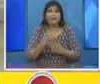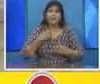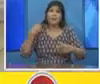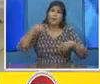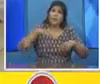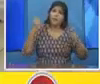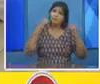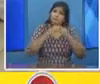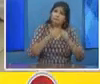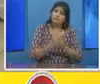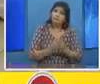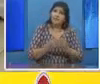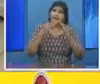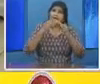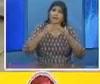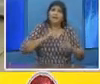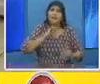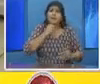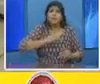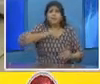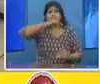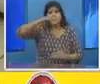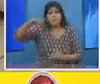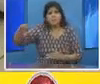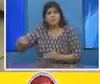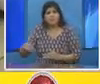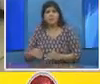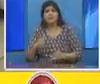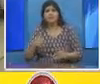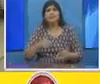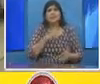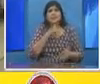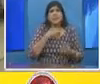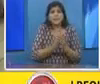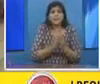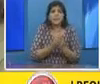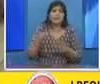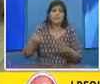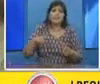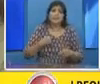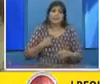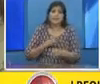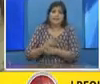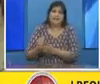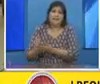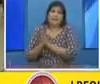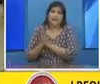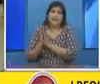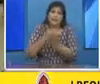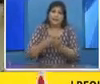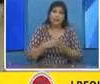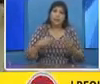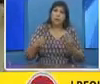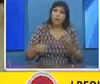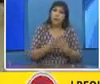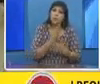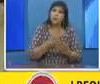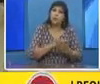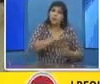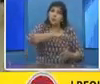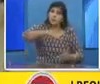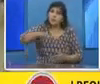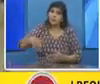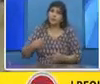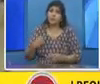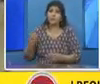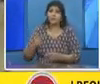मेरा घर के नानी दादी घर के बुजुर्गों से आग्रह है कि नई पीढ़ी में